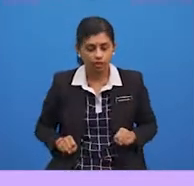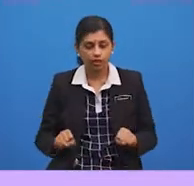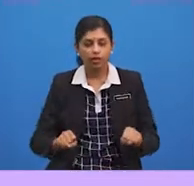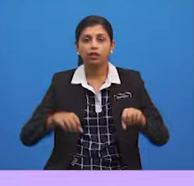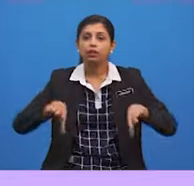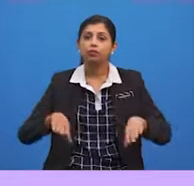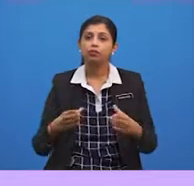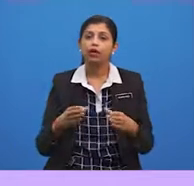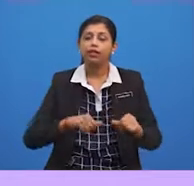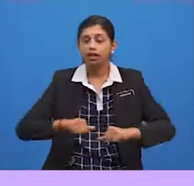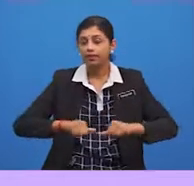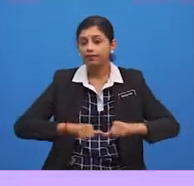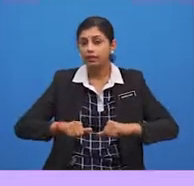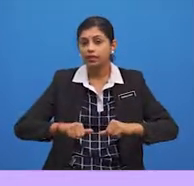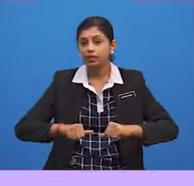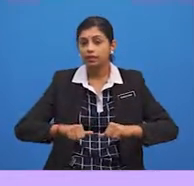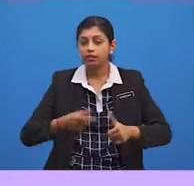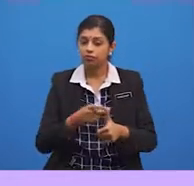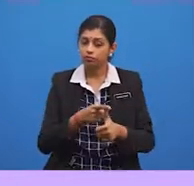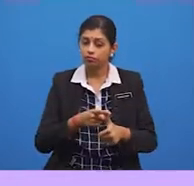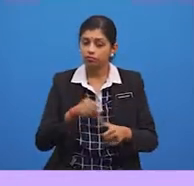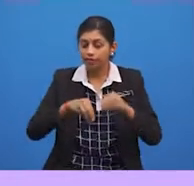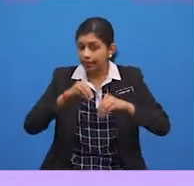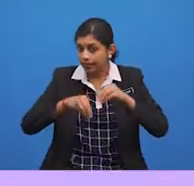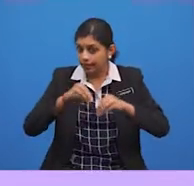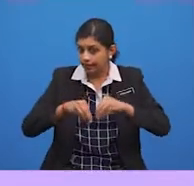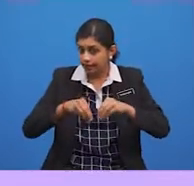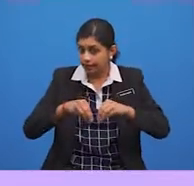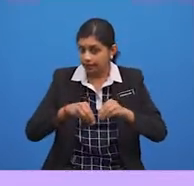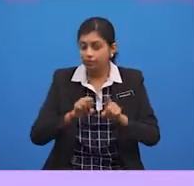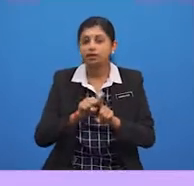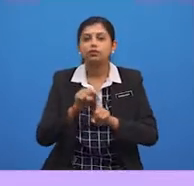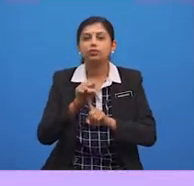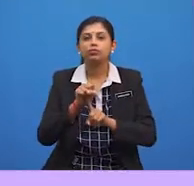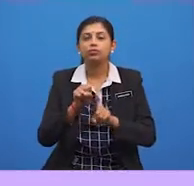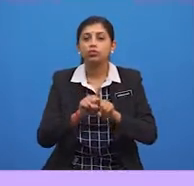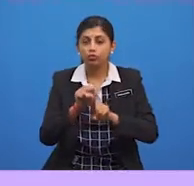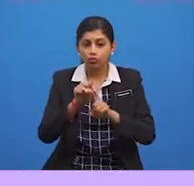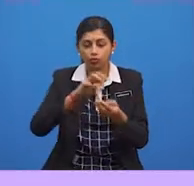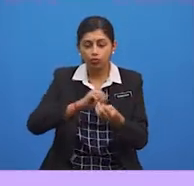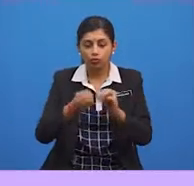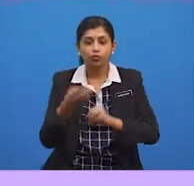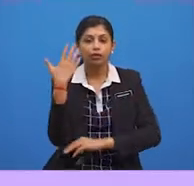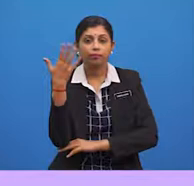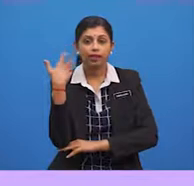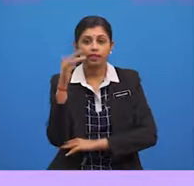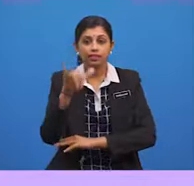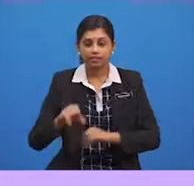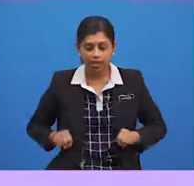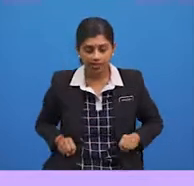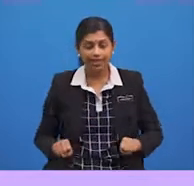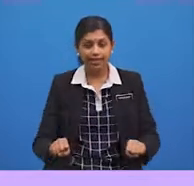menjalankan aktiviti pertanian pada suhu musim panas yang